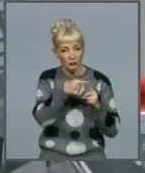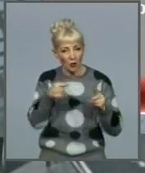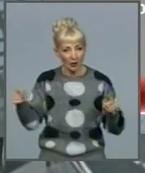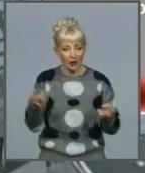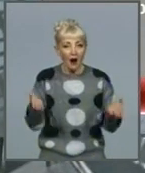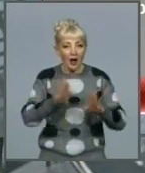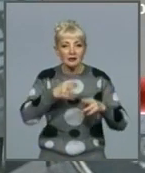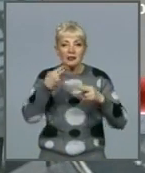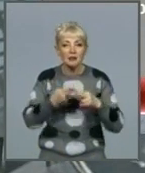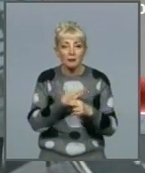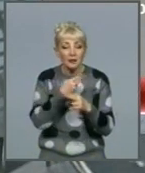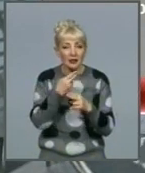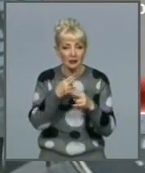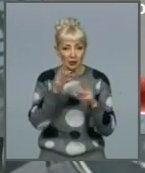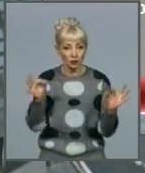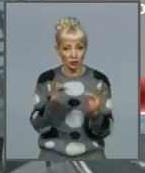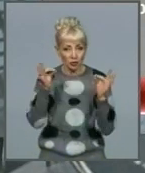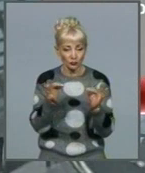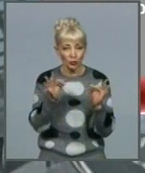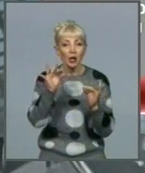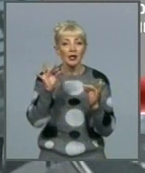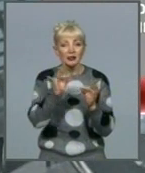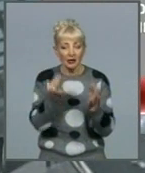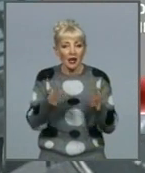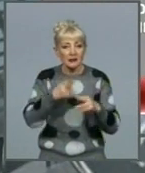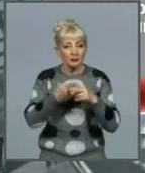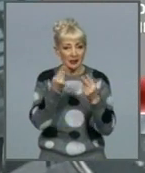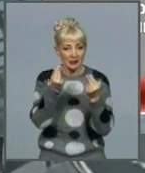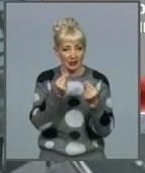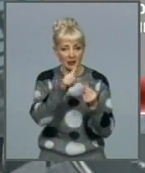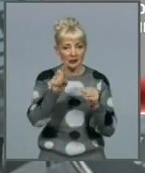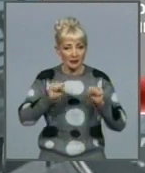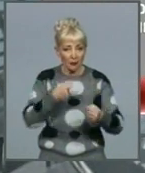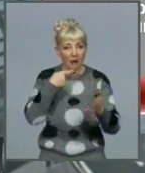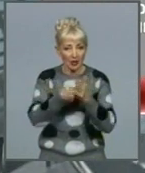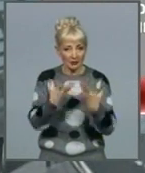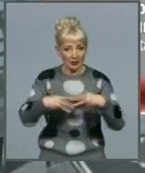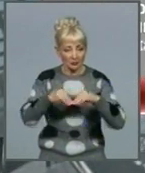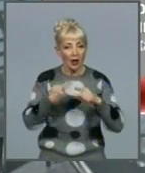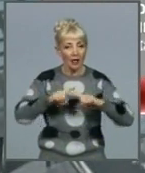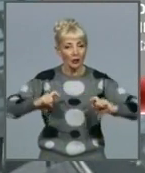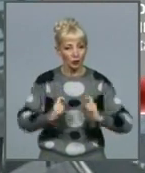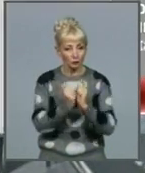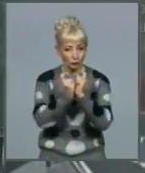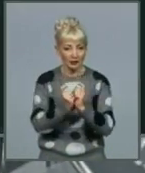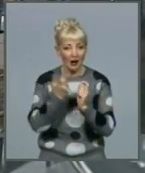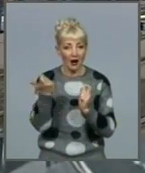за возможность кормить семьи. Это конфликт города с хозяевами рынка, а люди скоро перестанут быть